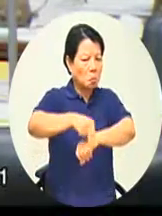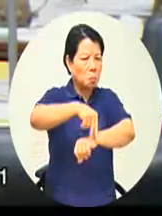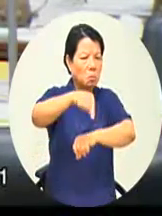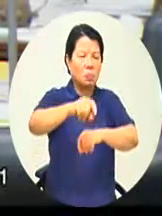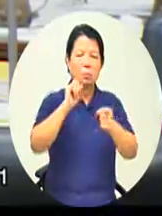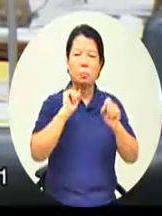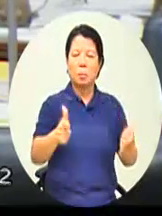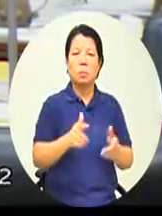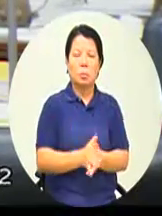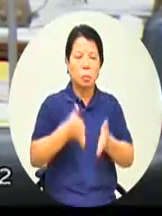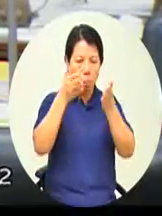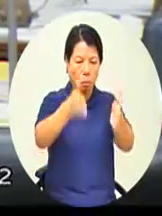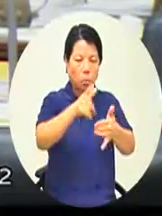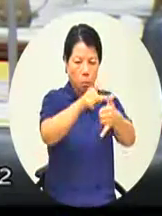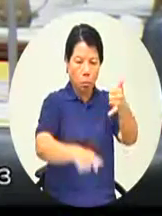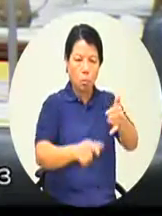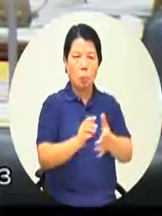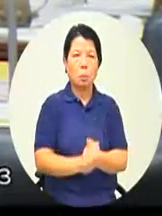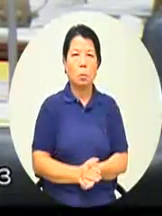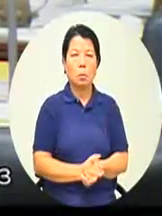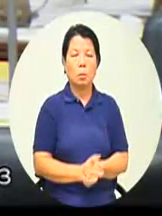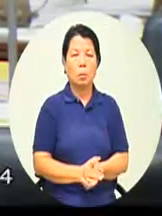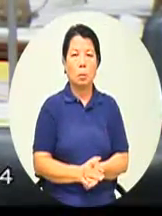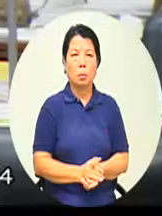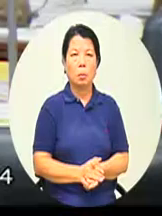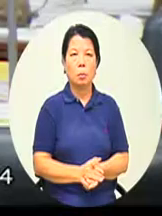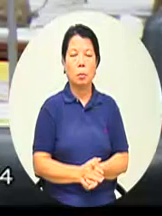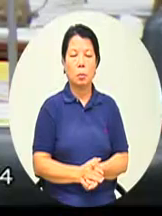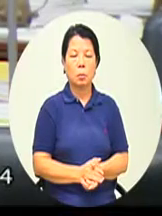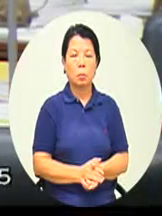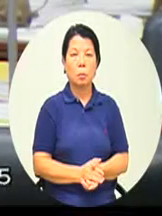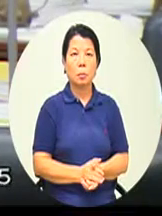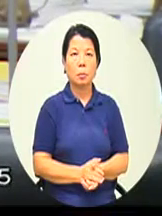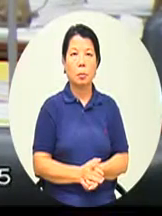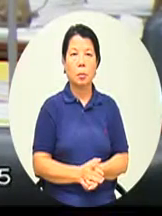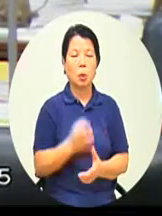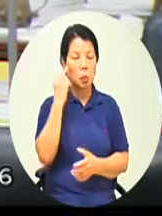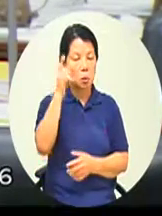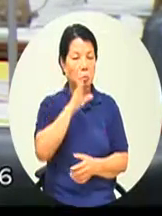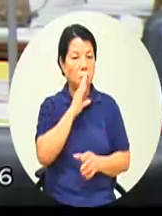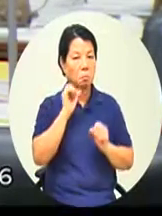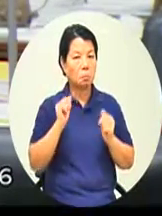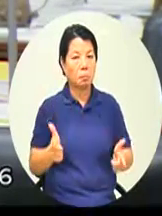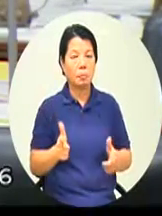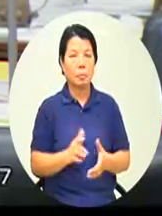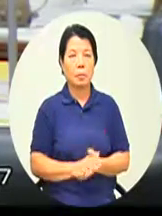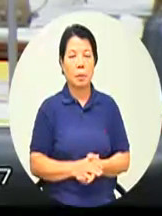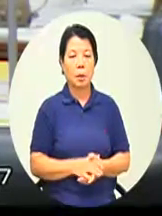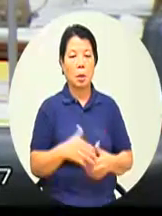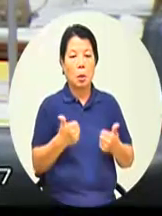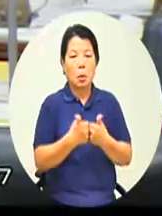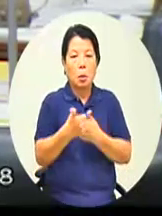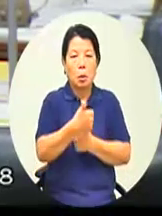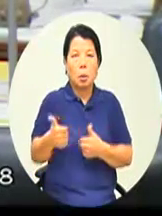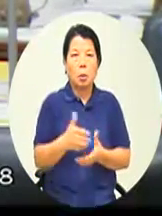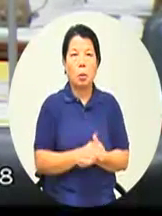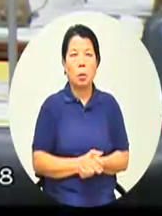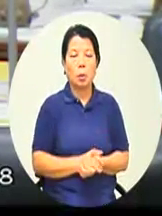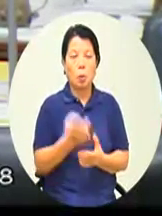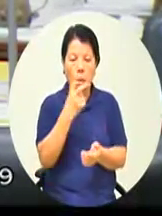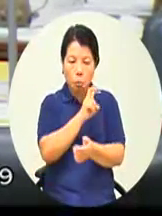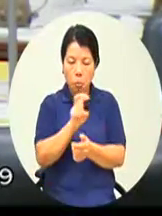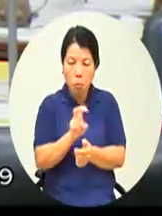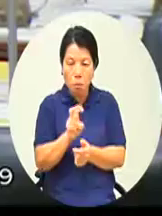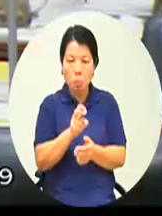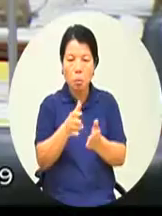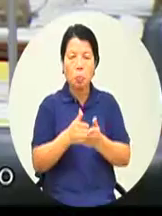针对这件事情，其实我后来就觉得是不是议员的职责除了就是监督之外，